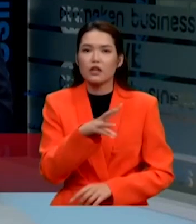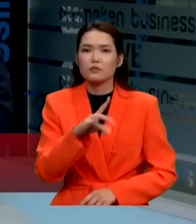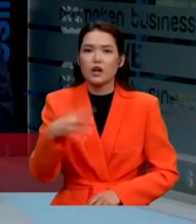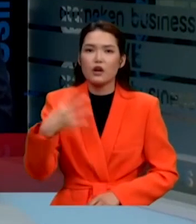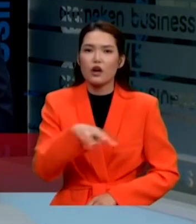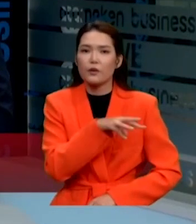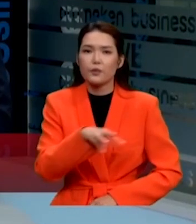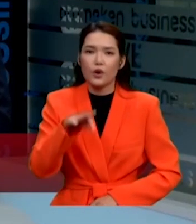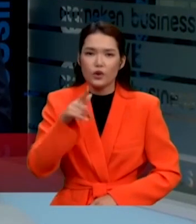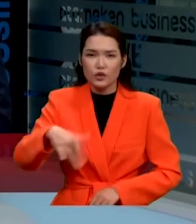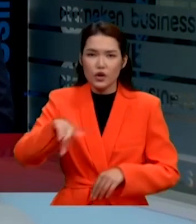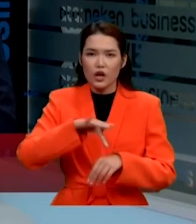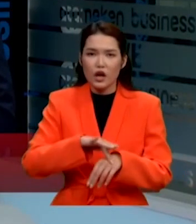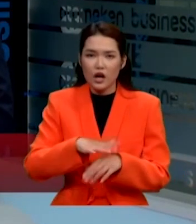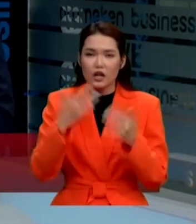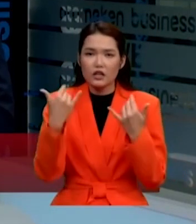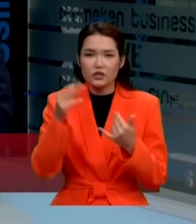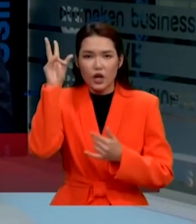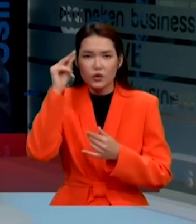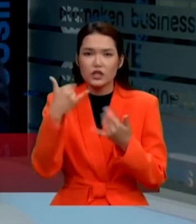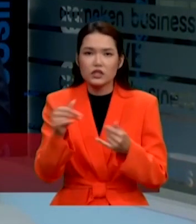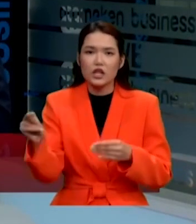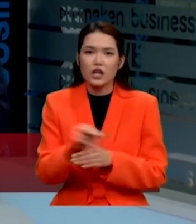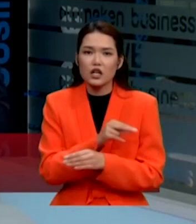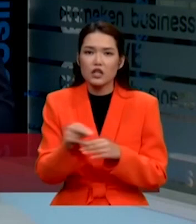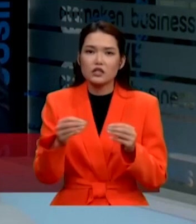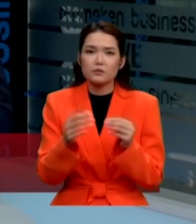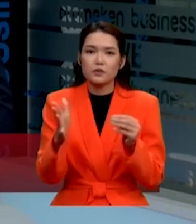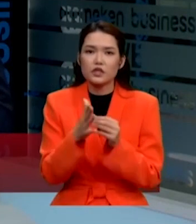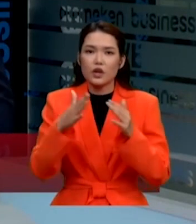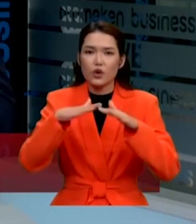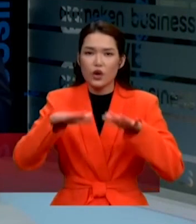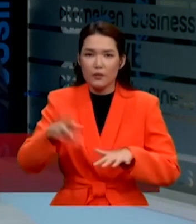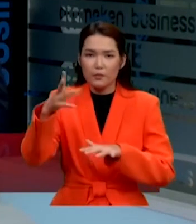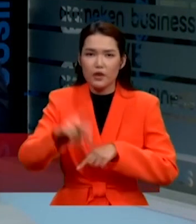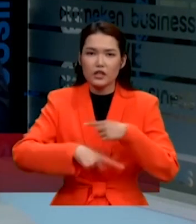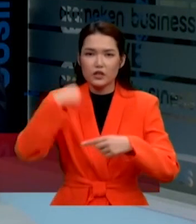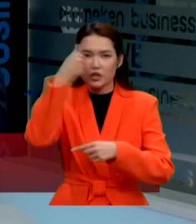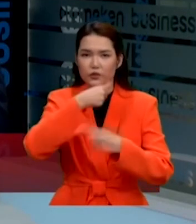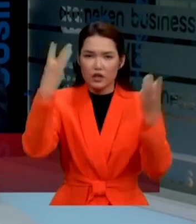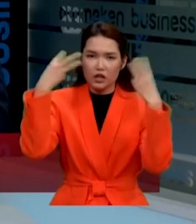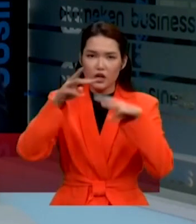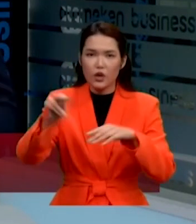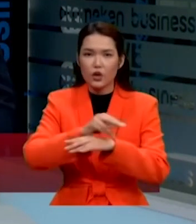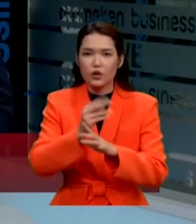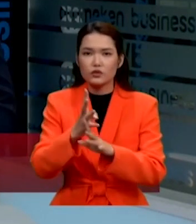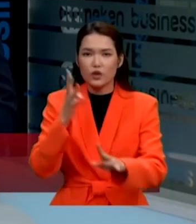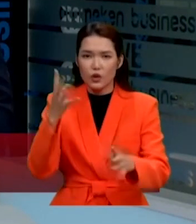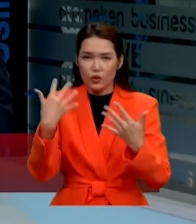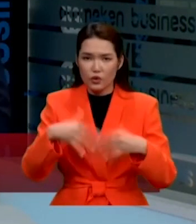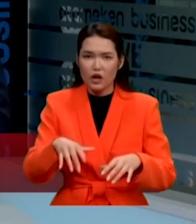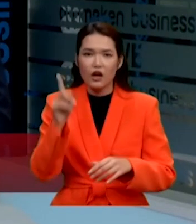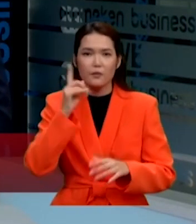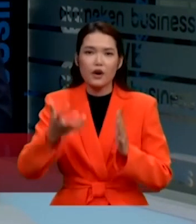40 миллионов тенге из городской казны. На эту сумму сейчас ремонтируют 15 домов. В следующем году на модернизацию уже очередь, но